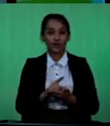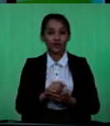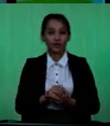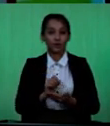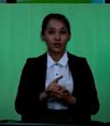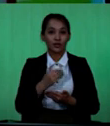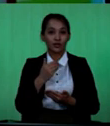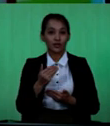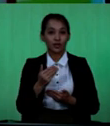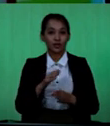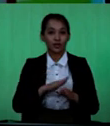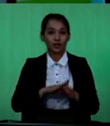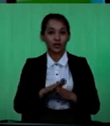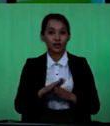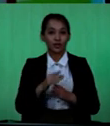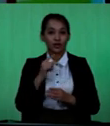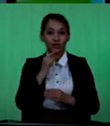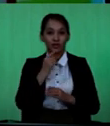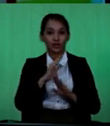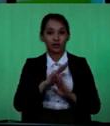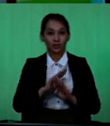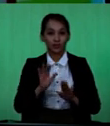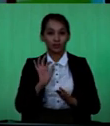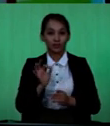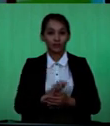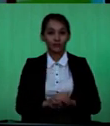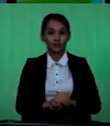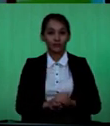siz ishlashda hech ham qiyinchilikka uchramaysiz.